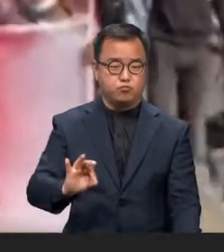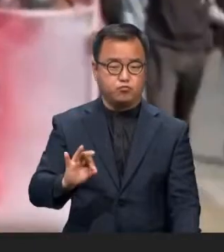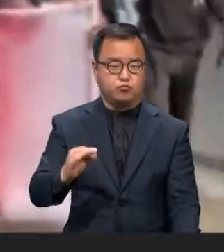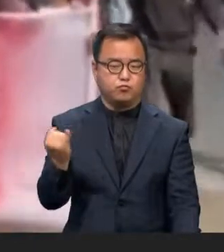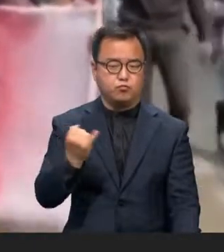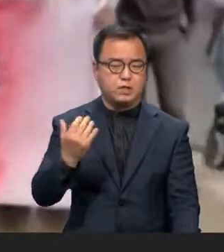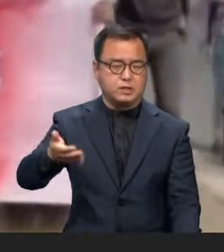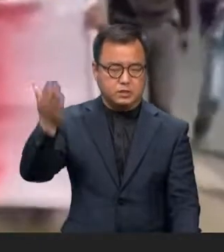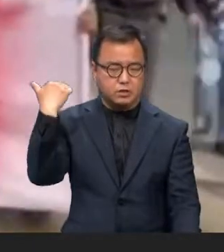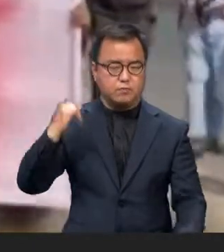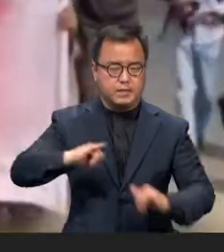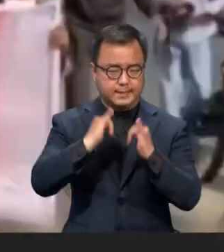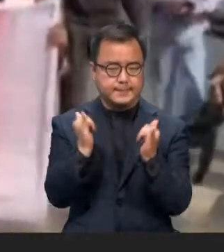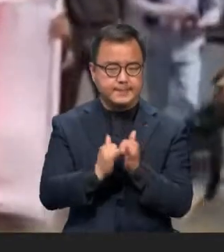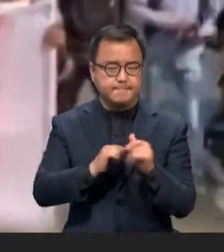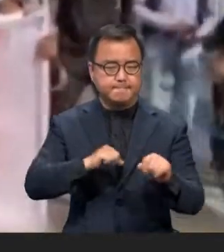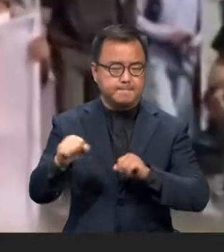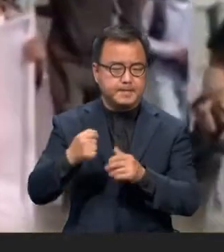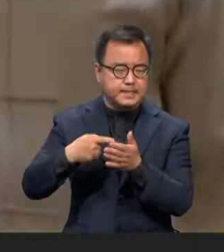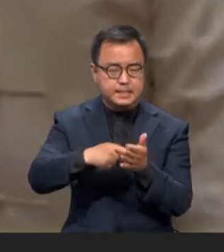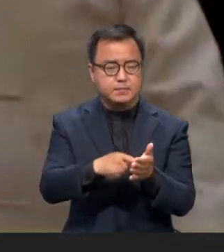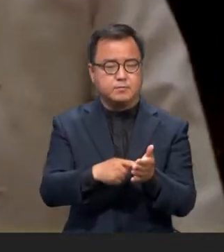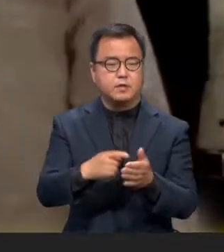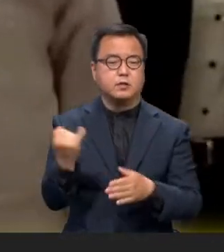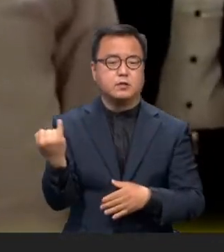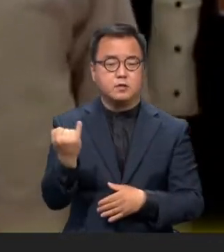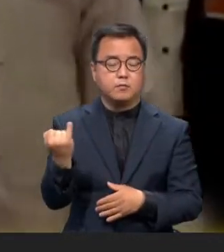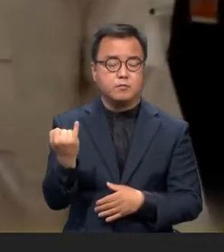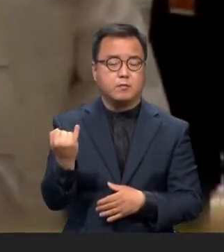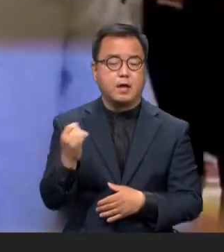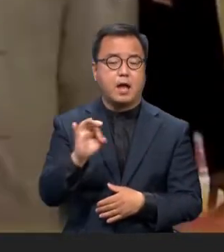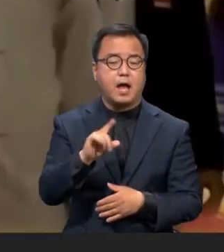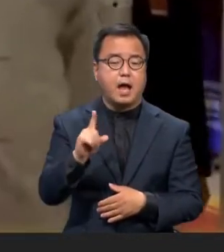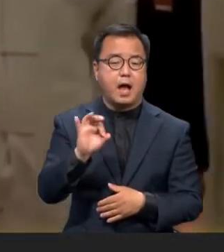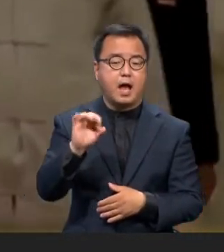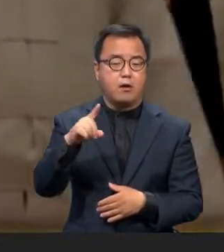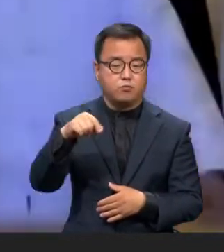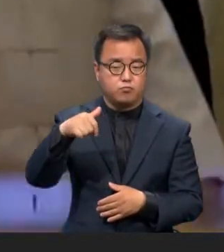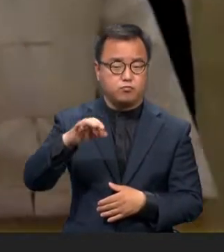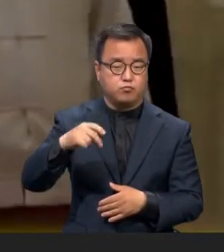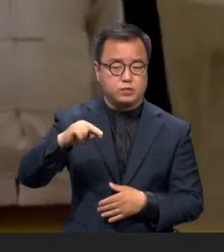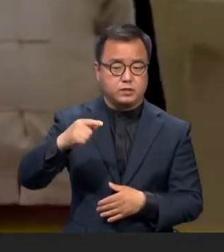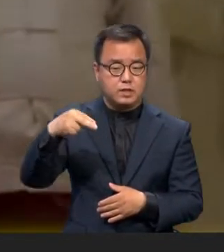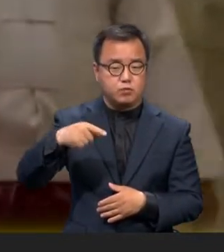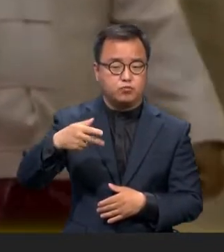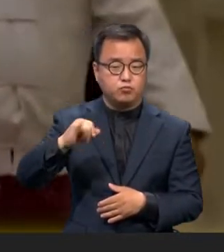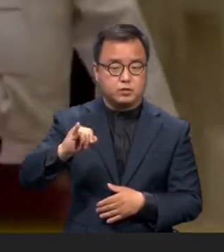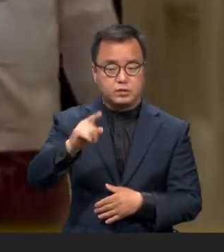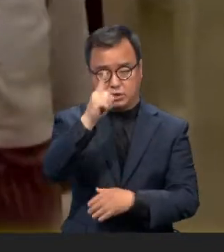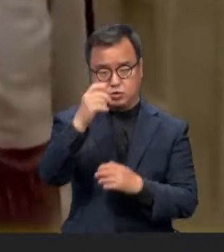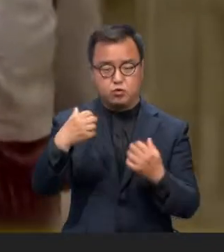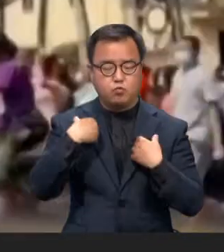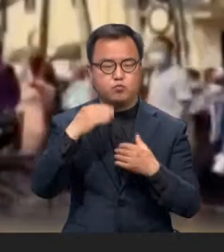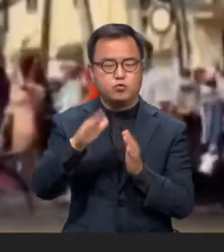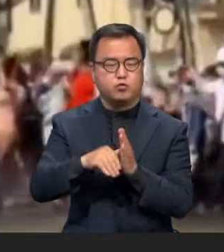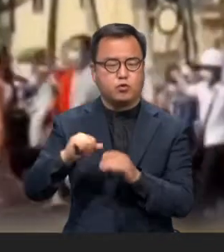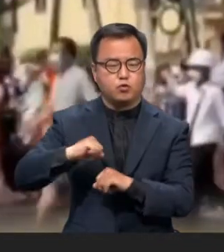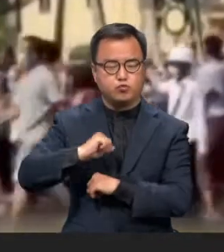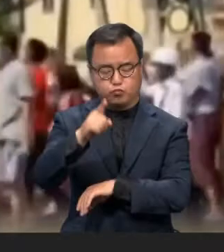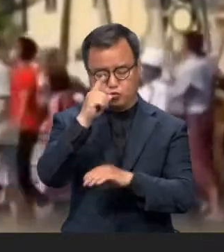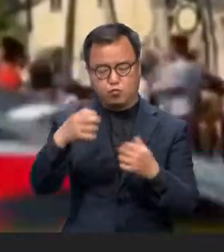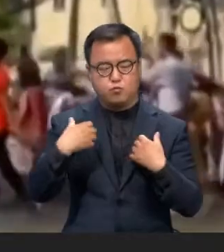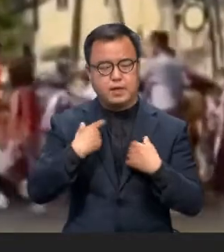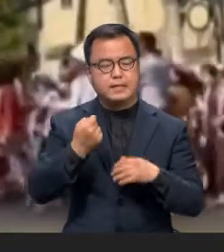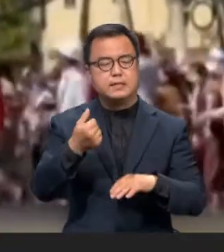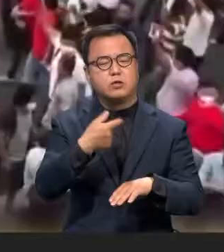이전에도 적극적인 사회운동을 벌여왔던 그녀는 특히 아웅산 수치가 이끄는 문민정부 당시 군부의 소수민족 학살을